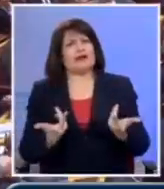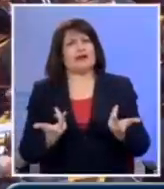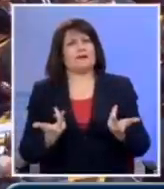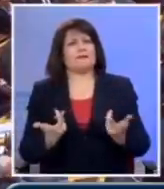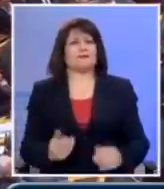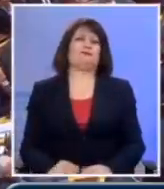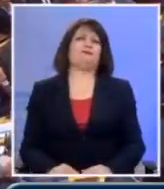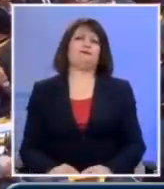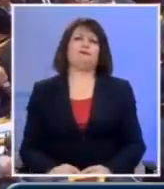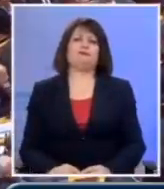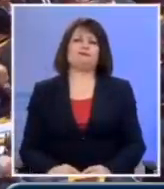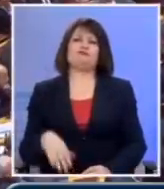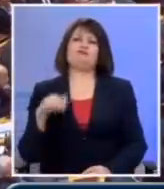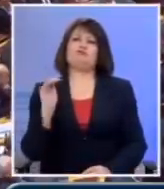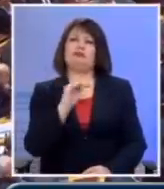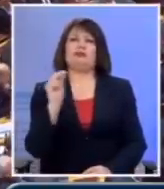Κυρίες και κύριοι βουλευτές,